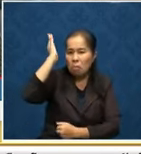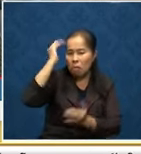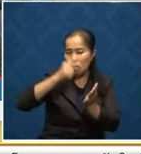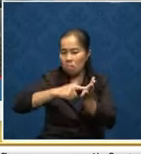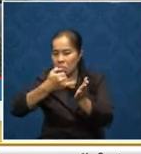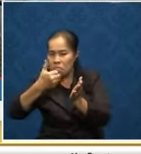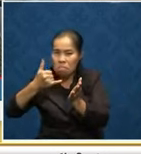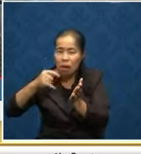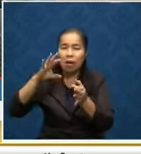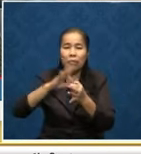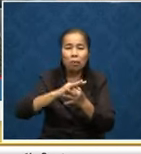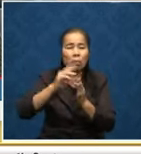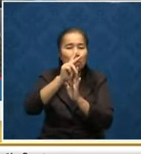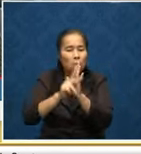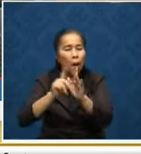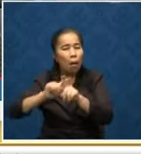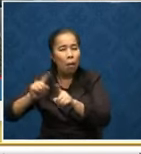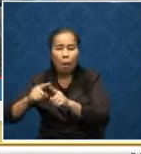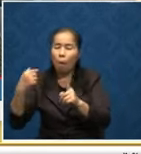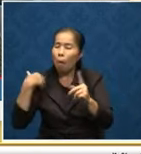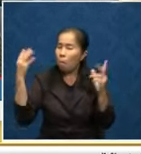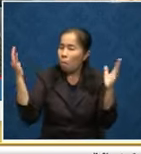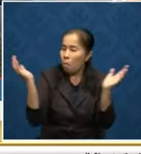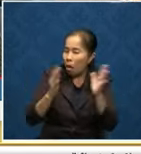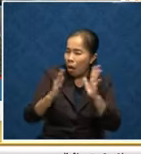ของยัตติเป็นจำนวนมากนะครับ